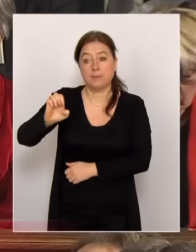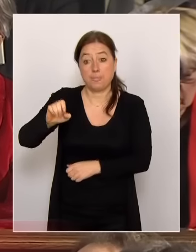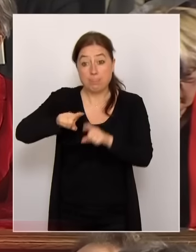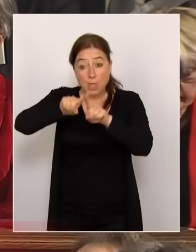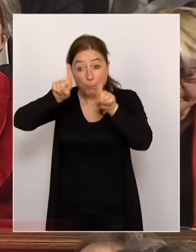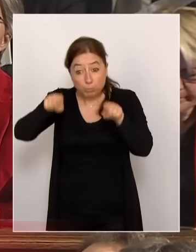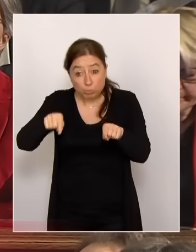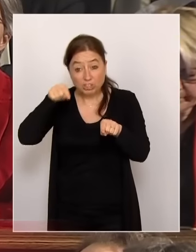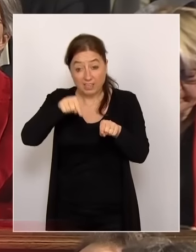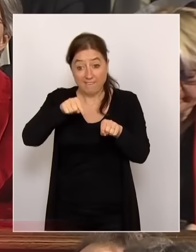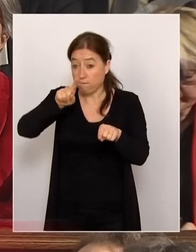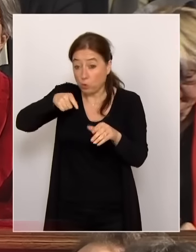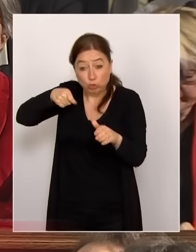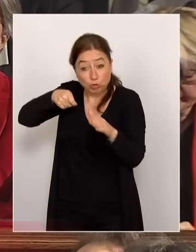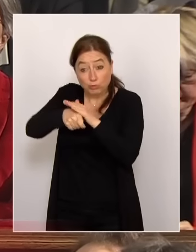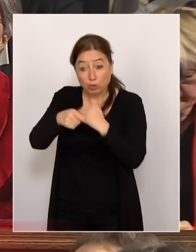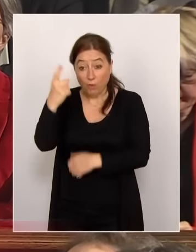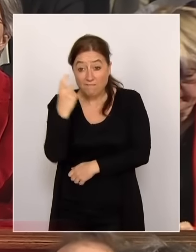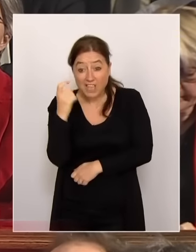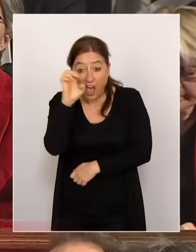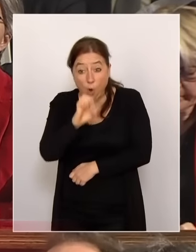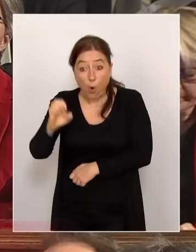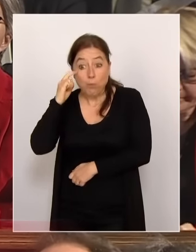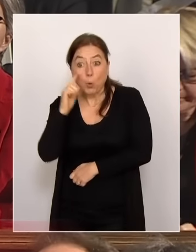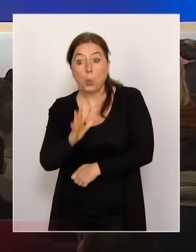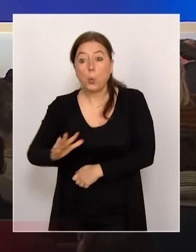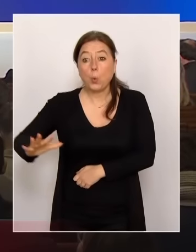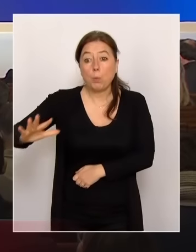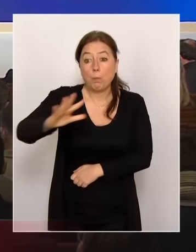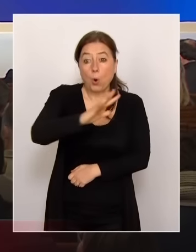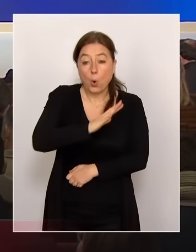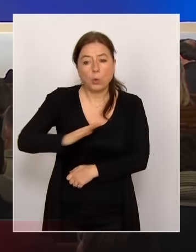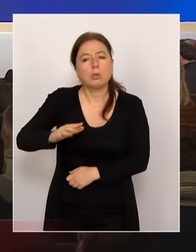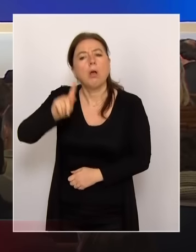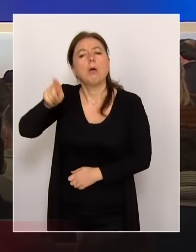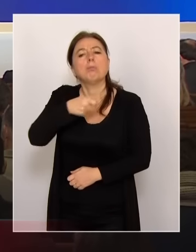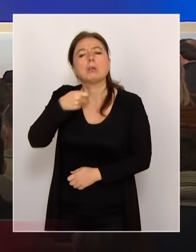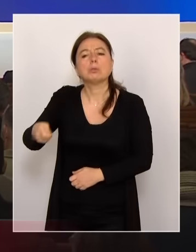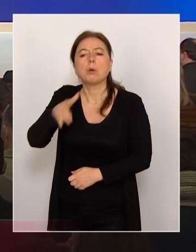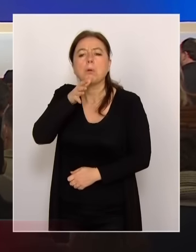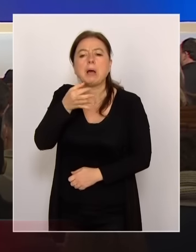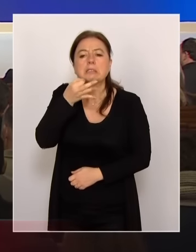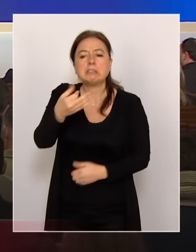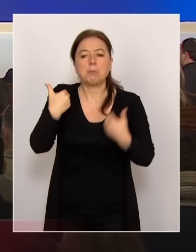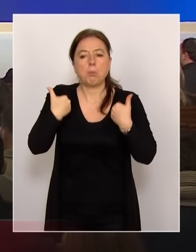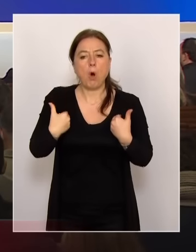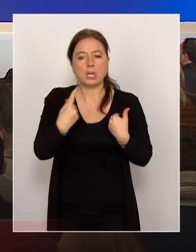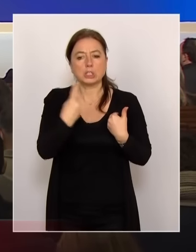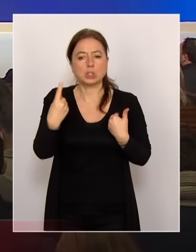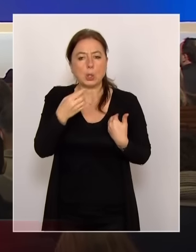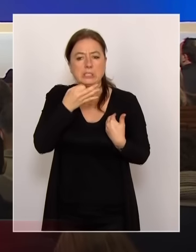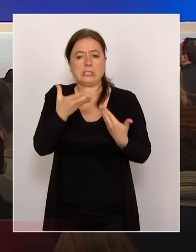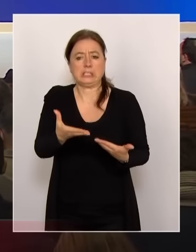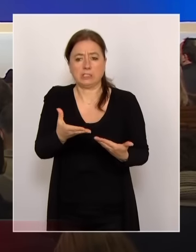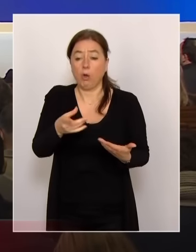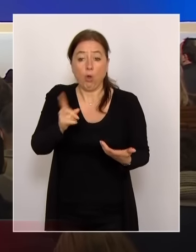budgétaire. Ce sont des subventions qu'il nous faut. Alors je ne veux pas ici préempter les choses et je veux qu'elles soient concertées avec tous nos partenaires. Est-ce que c une capacité d'emprunt